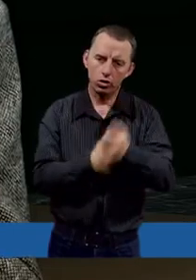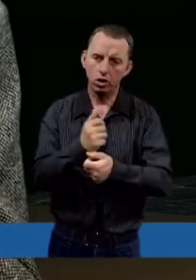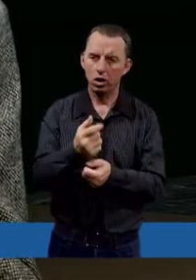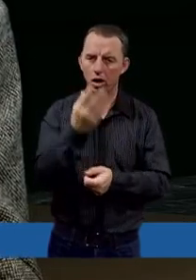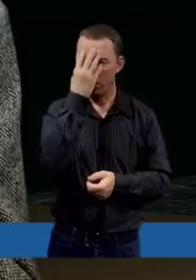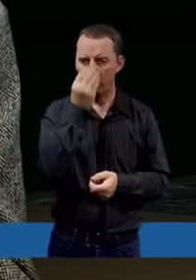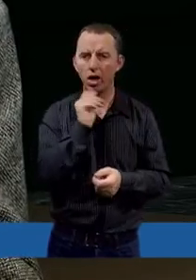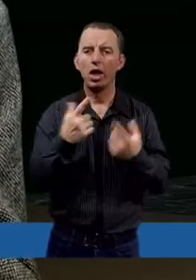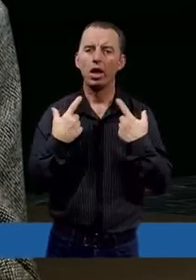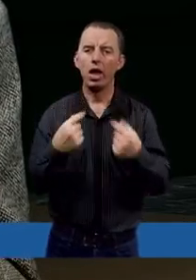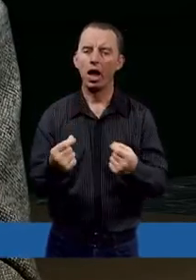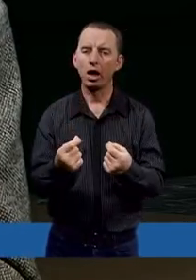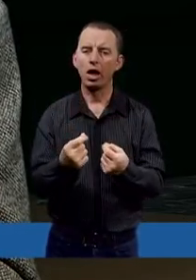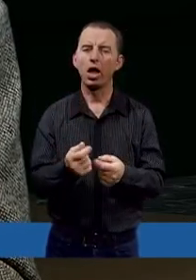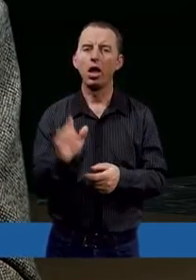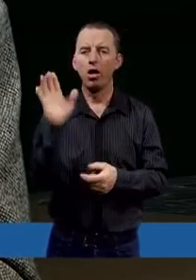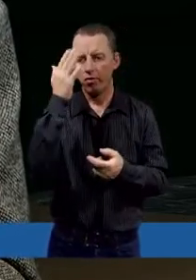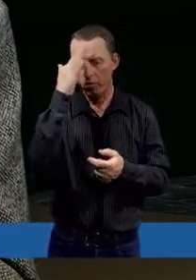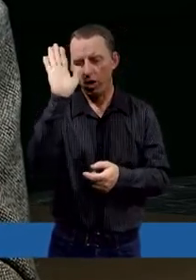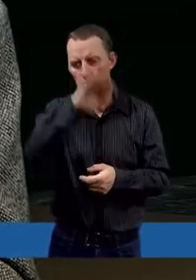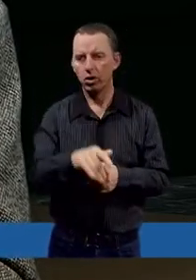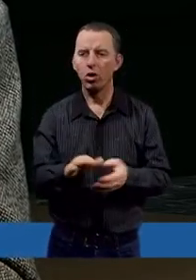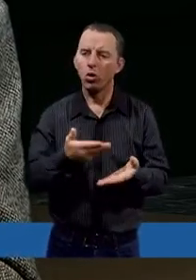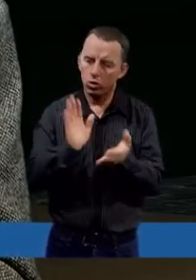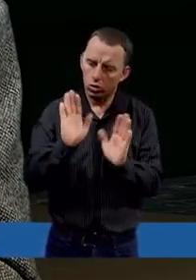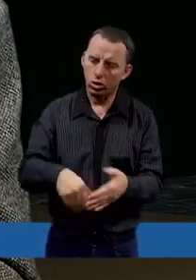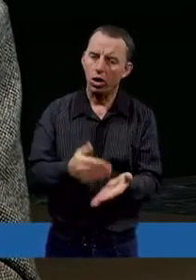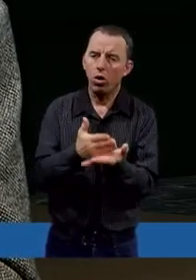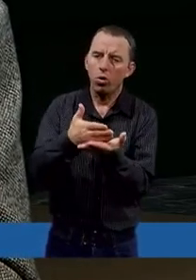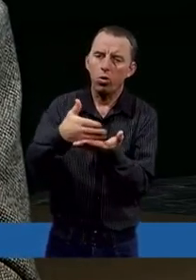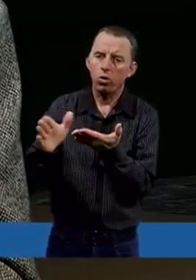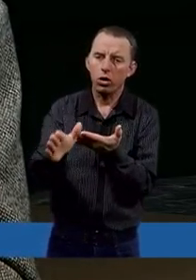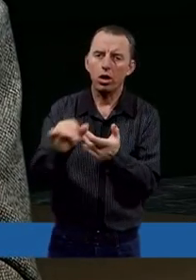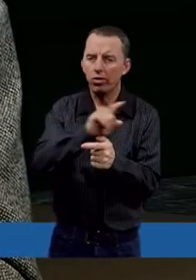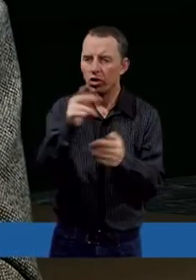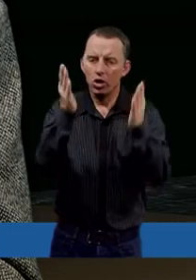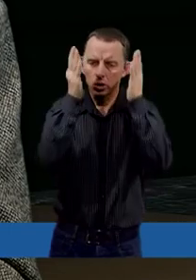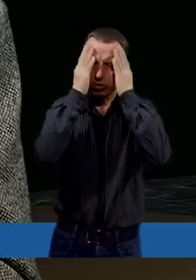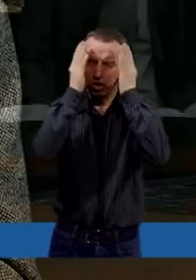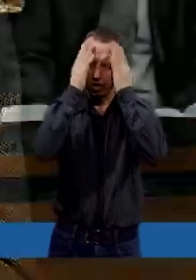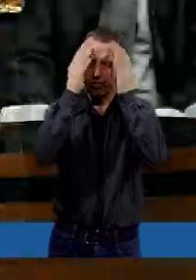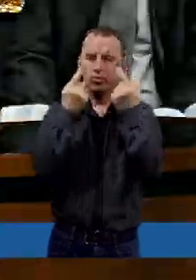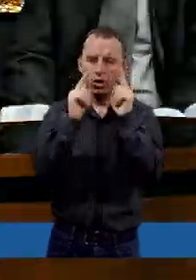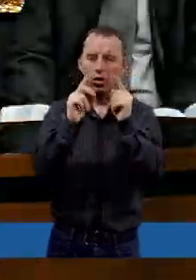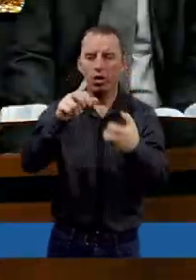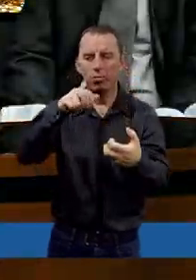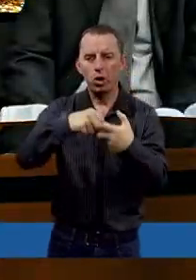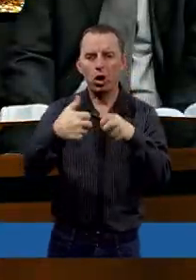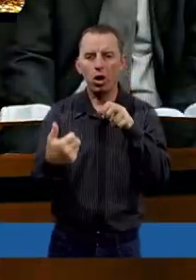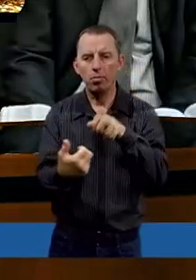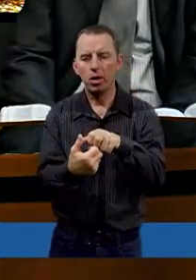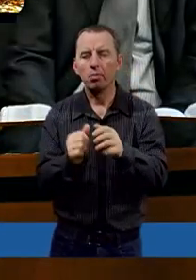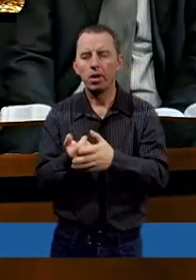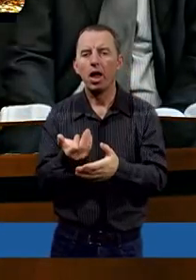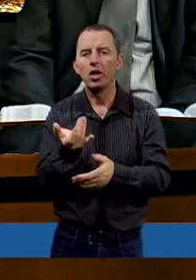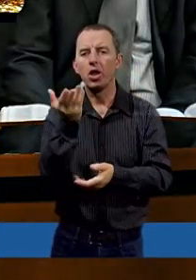że nagle wola Boża została usunięta z ich jak gdyby świadomości. I tutaj dostrzegam problem, że w pewnym momencie na